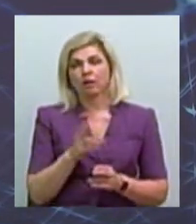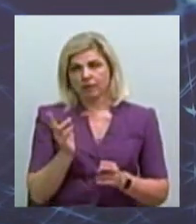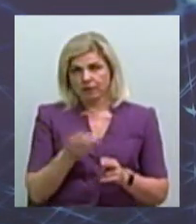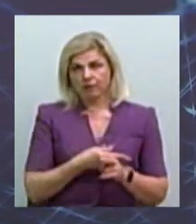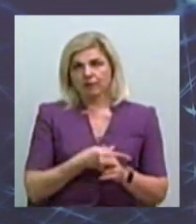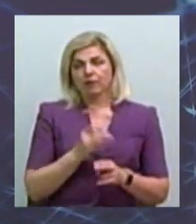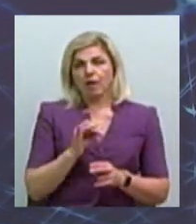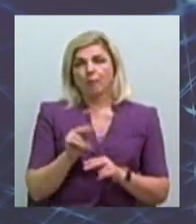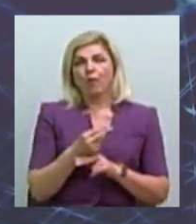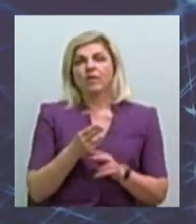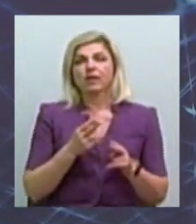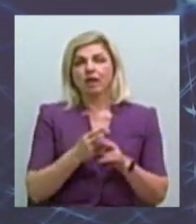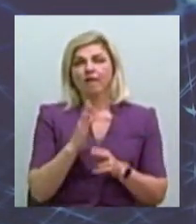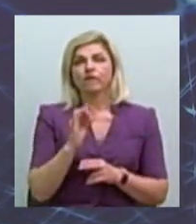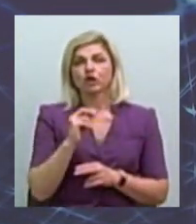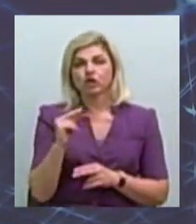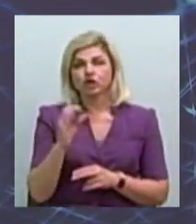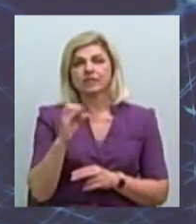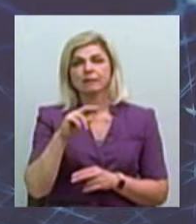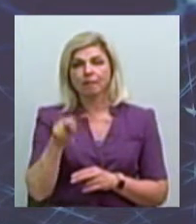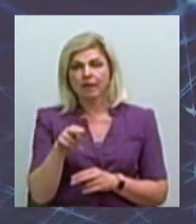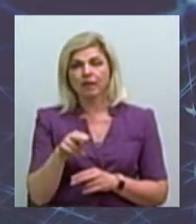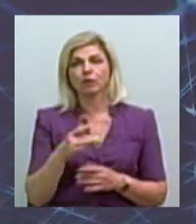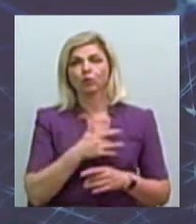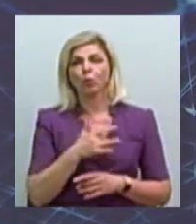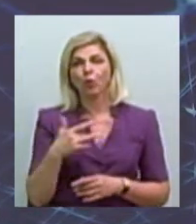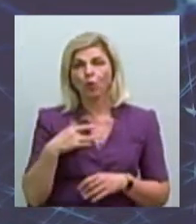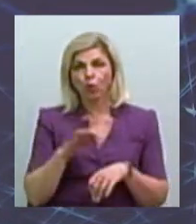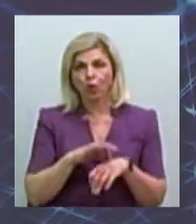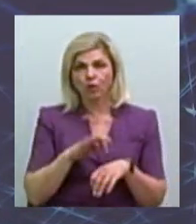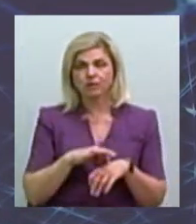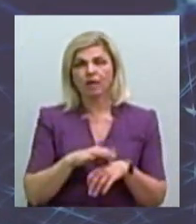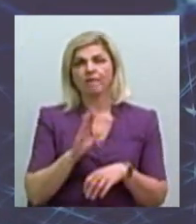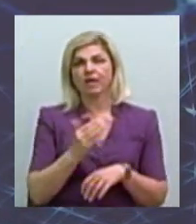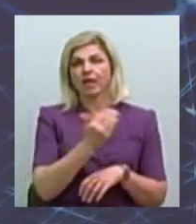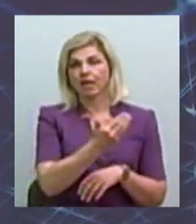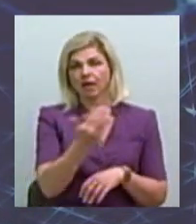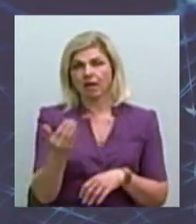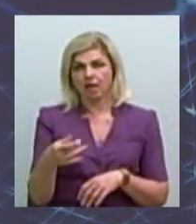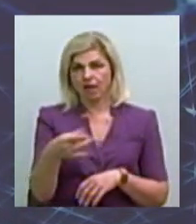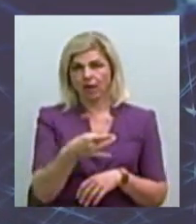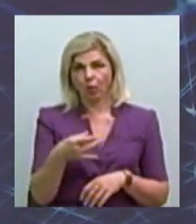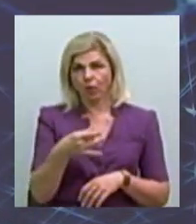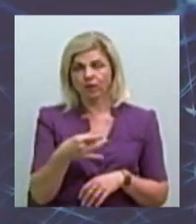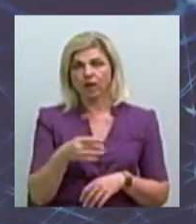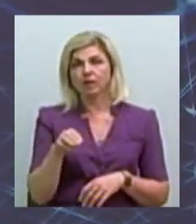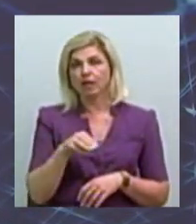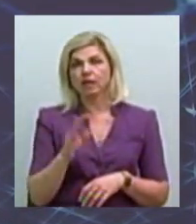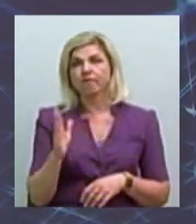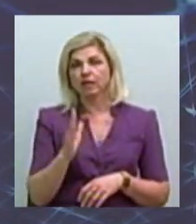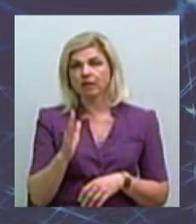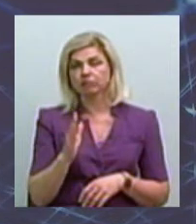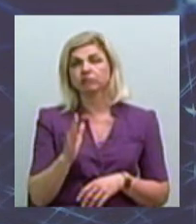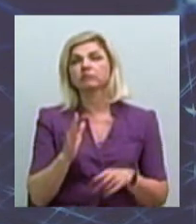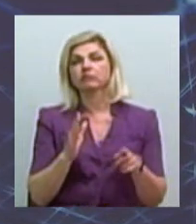и профилактике ВИЧ-СПИДа, туберкулеза в ихнем регионе. Татьяна Викторовна